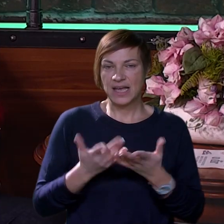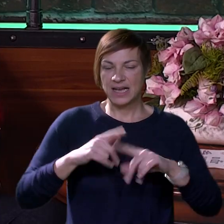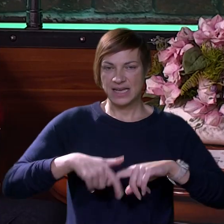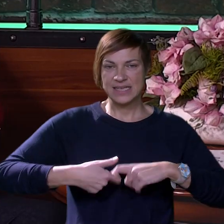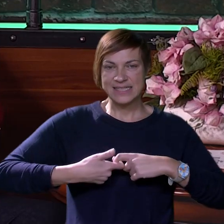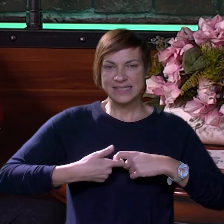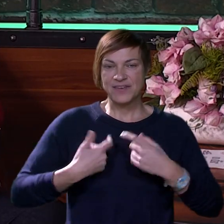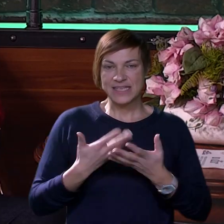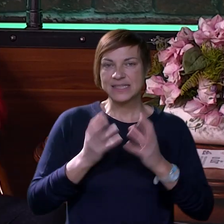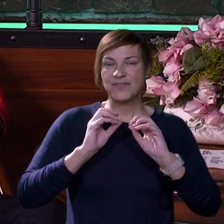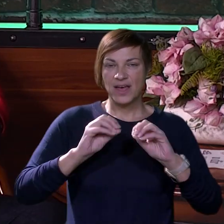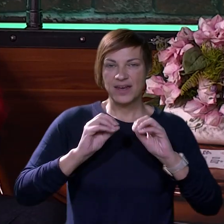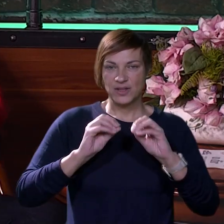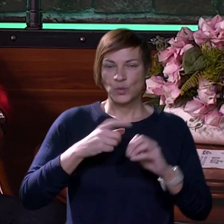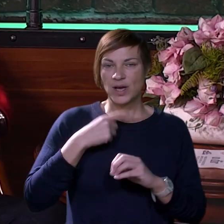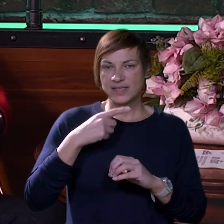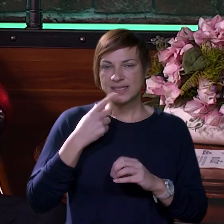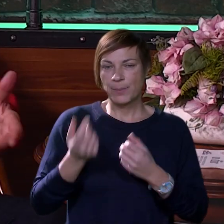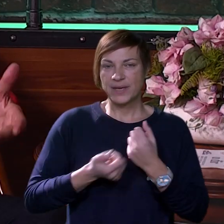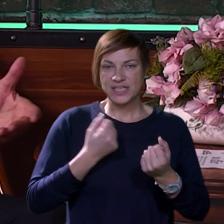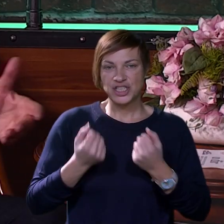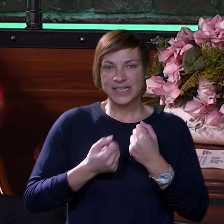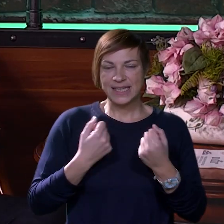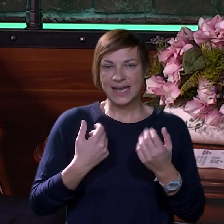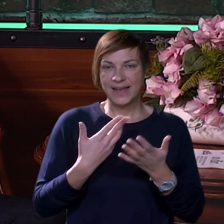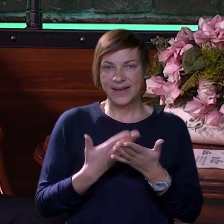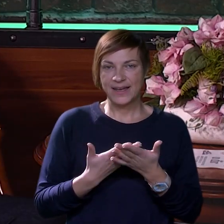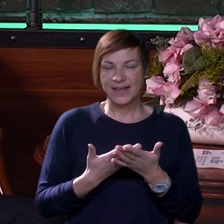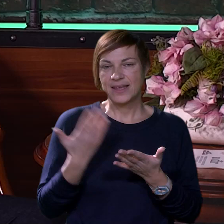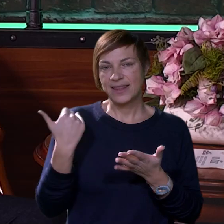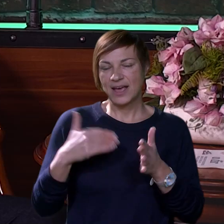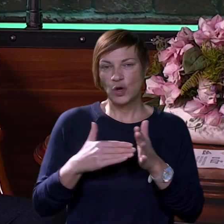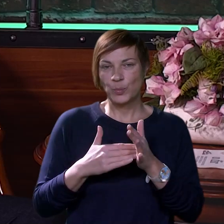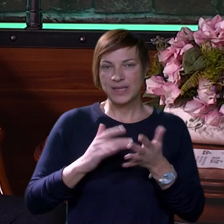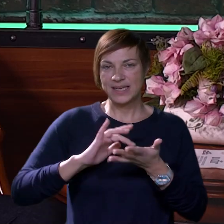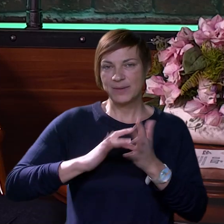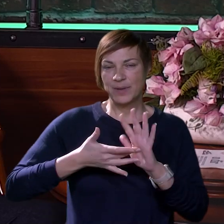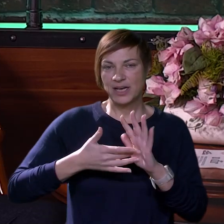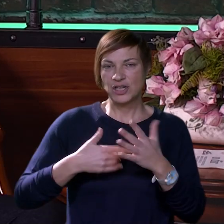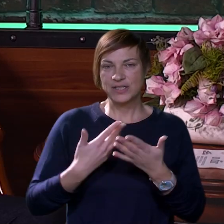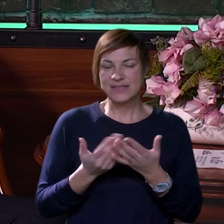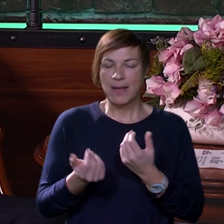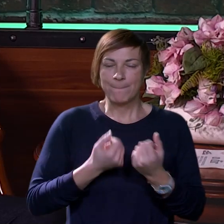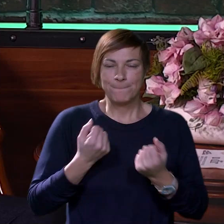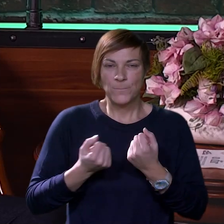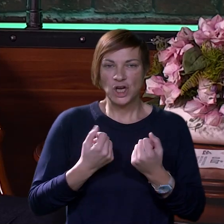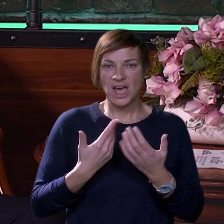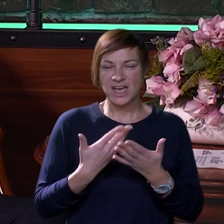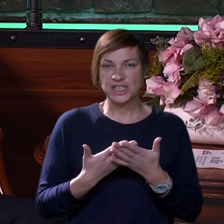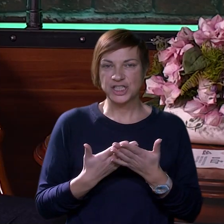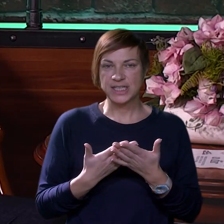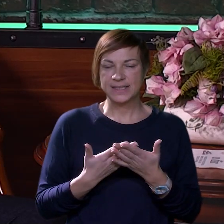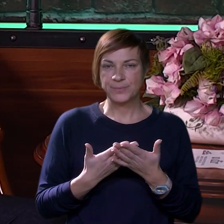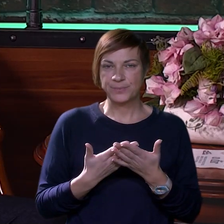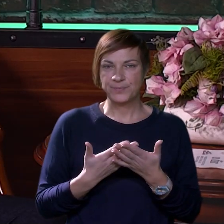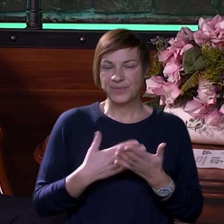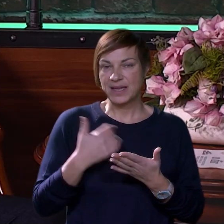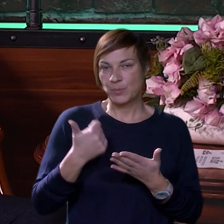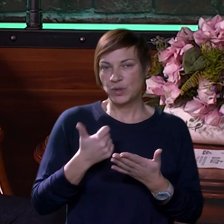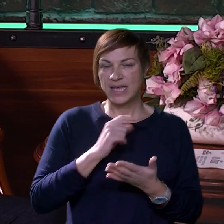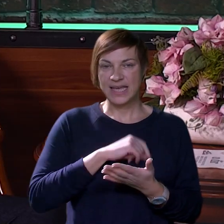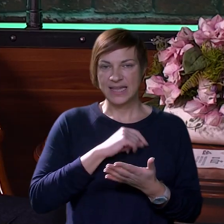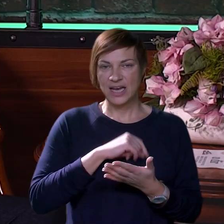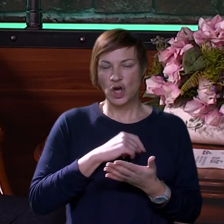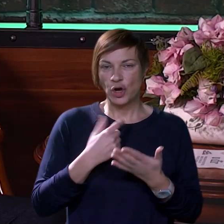stvar edukacije, priče, treninga i tako bi to trebalo se inače ponašati, da to bude